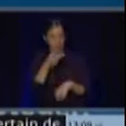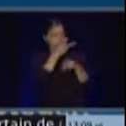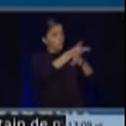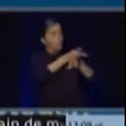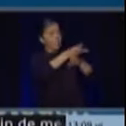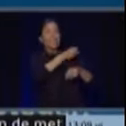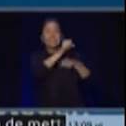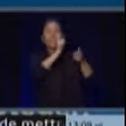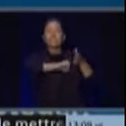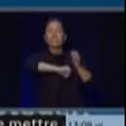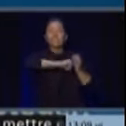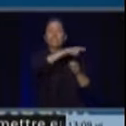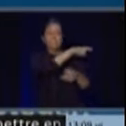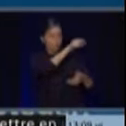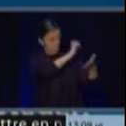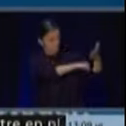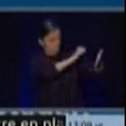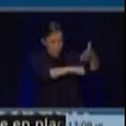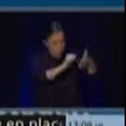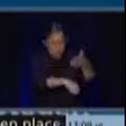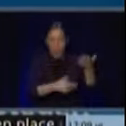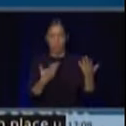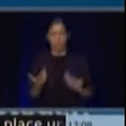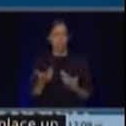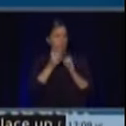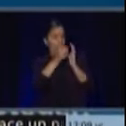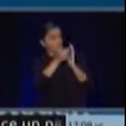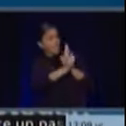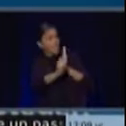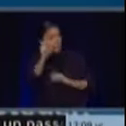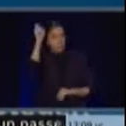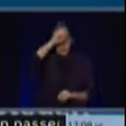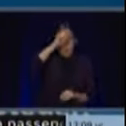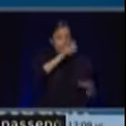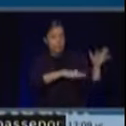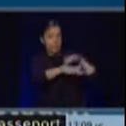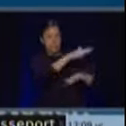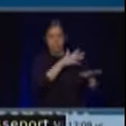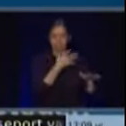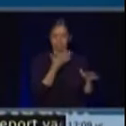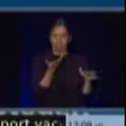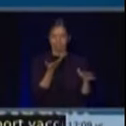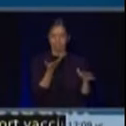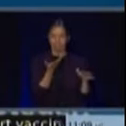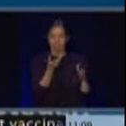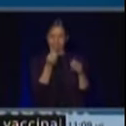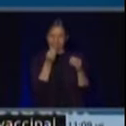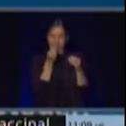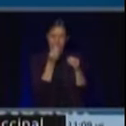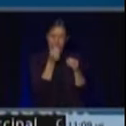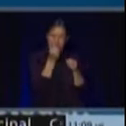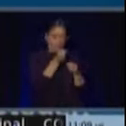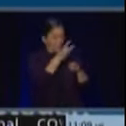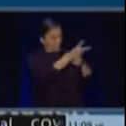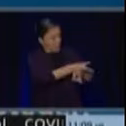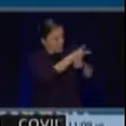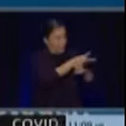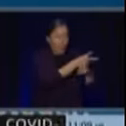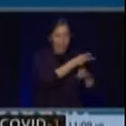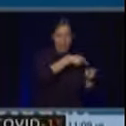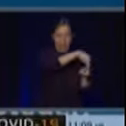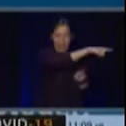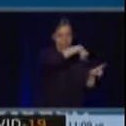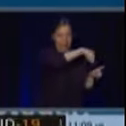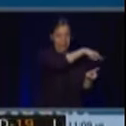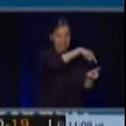infirmières d'expérience qui sont capables de travailler dans les soins intensifs. Puis on le voit un peu